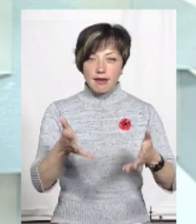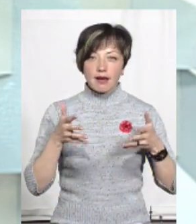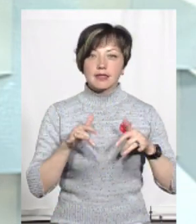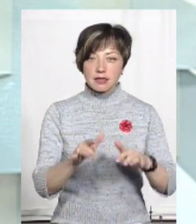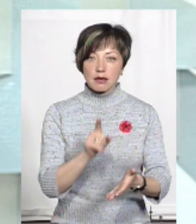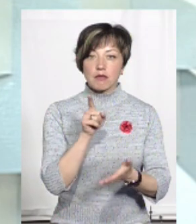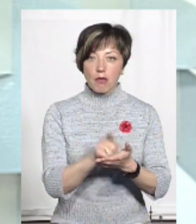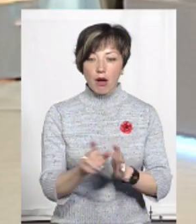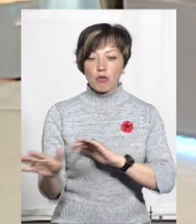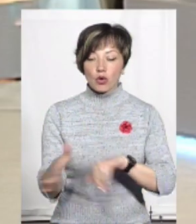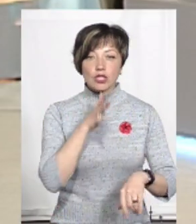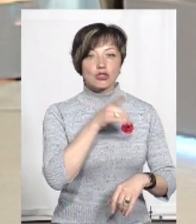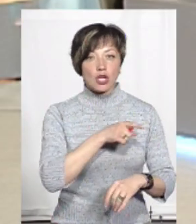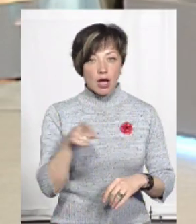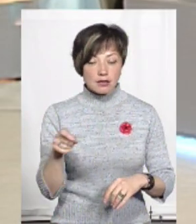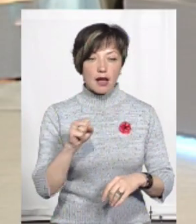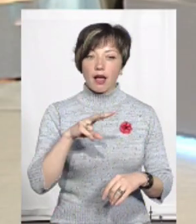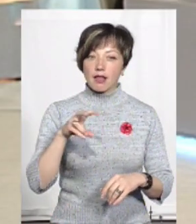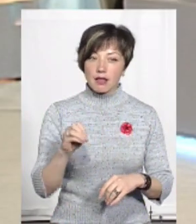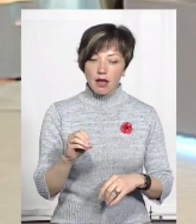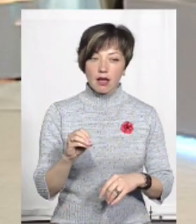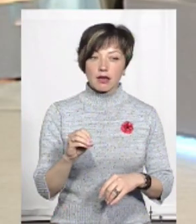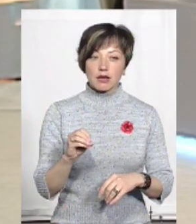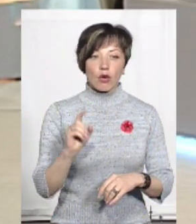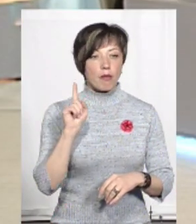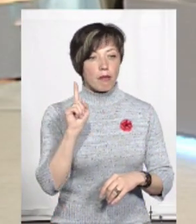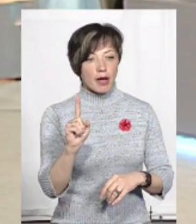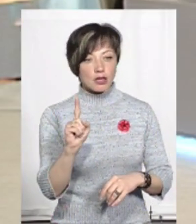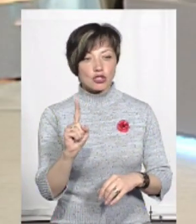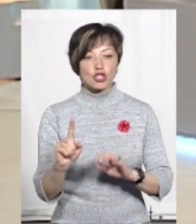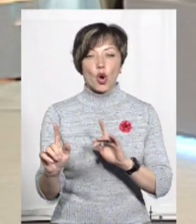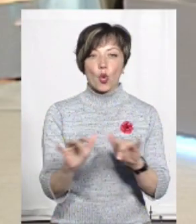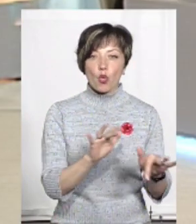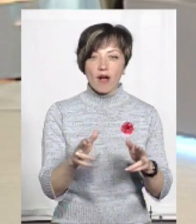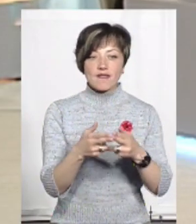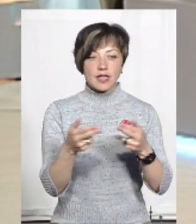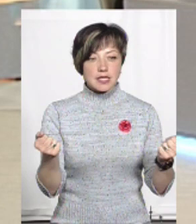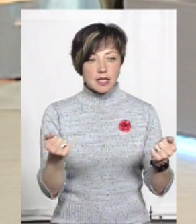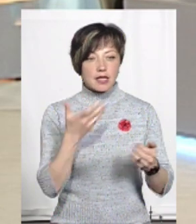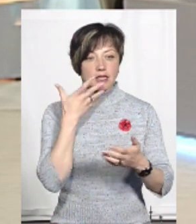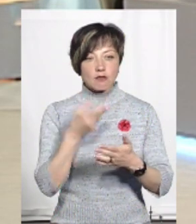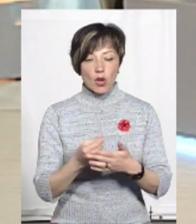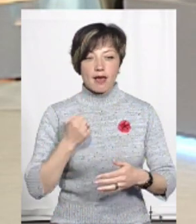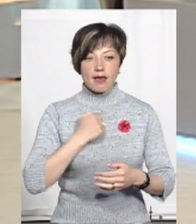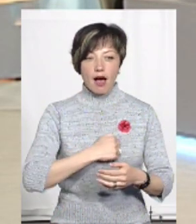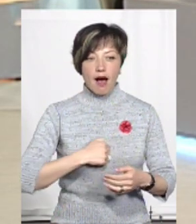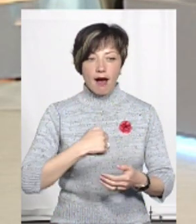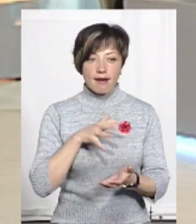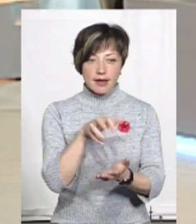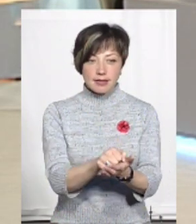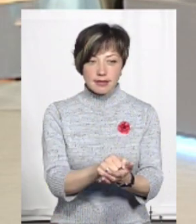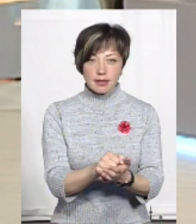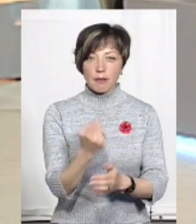що має пройти час. Але хоча б перший крок визнання своєї агресії – це перший